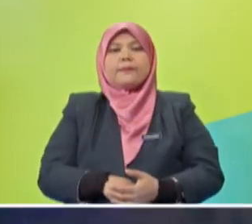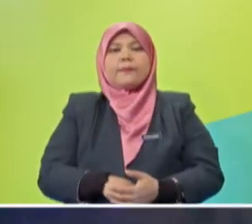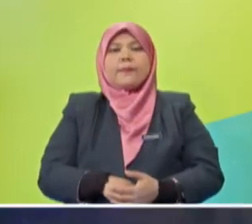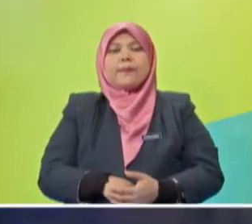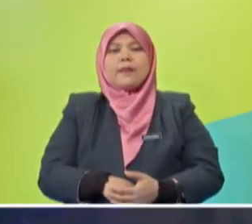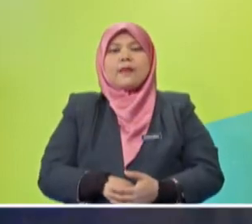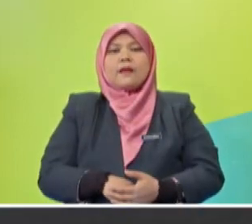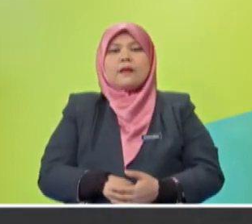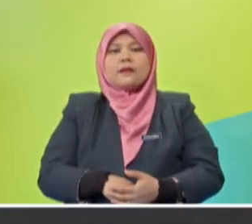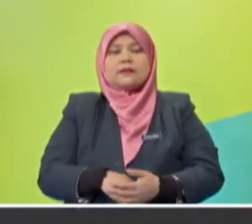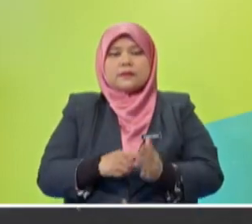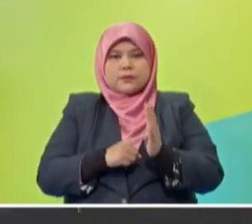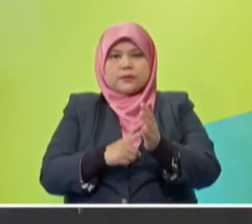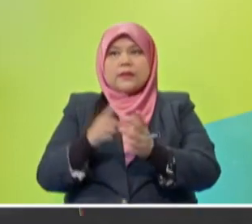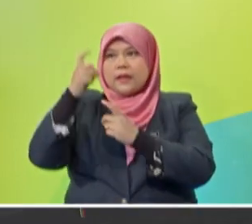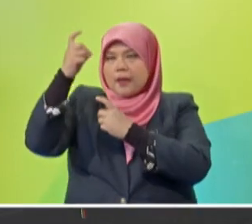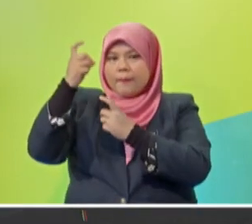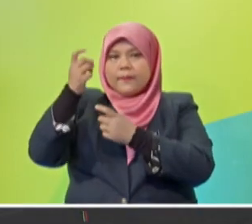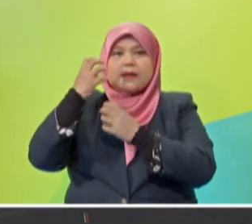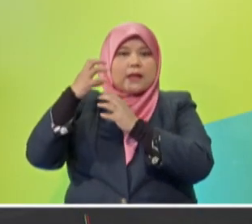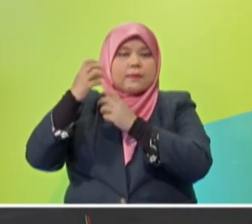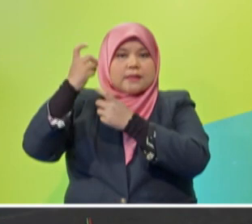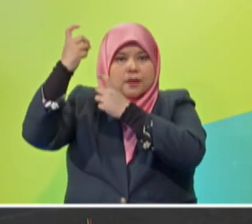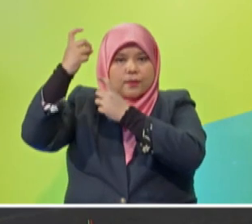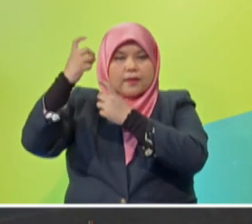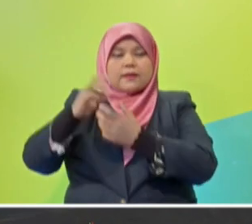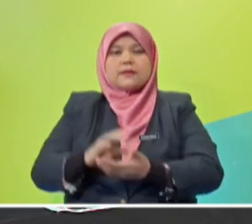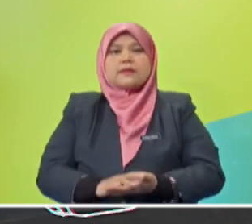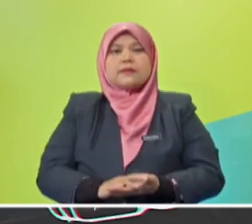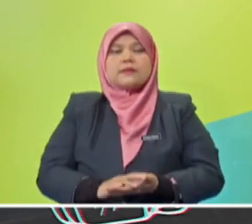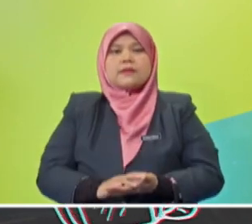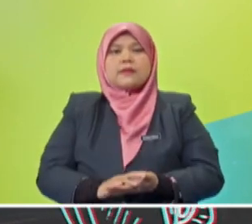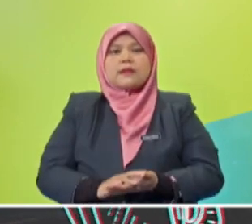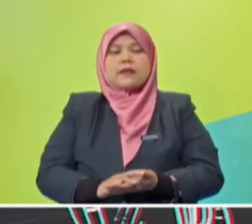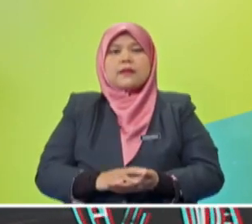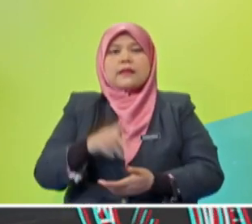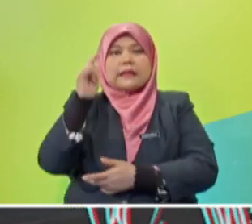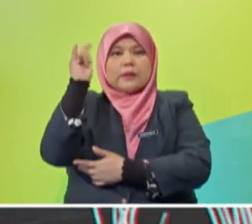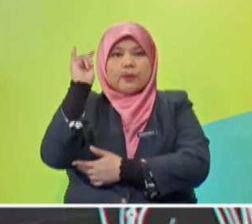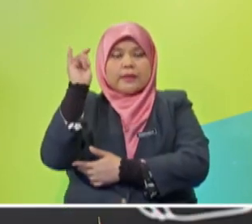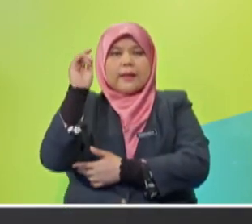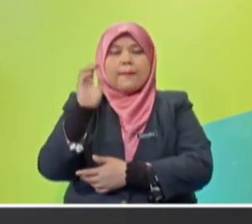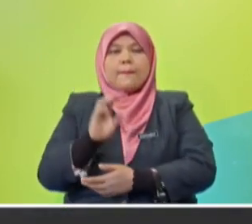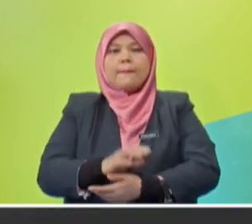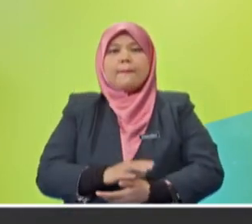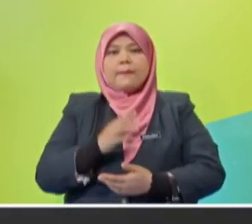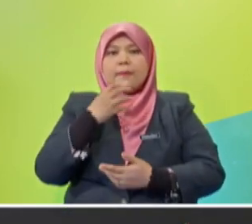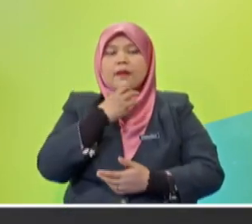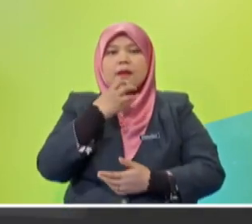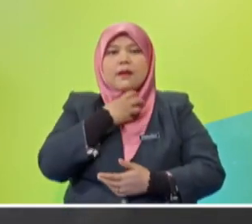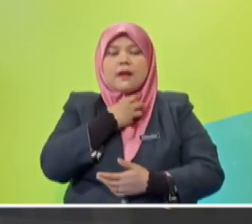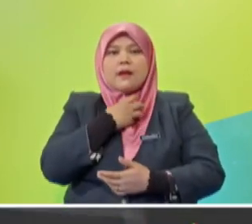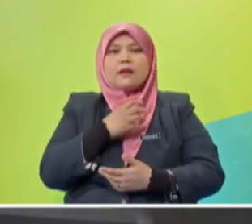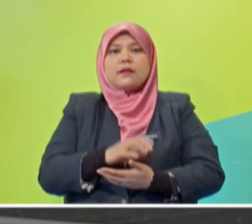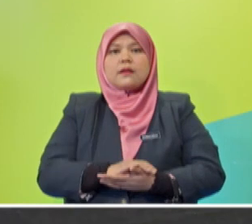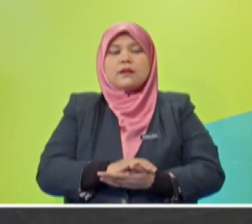seterusnya adalah tanaman kelapa sawit. Contoh lokasi adalah seperti di Teluk Intan Perak, Kota Tinggi Johor, Segi